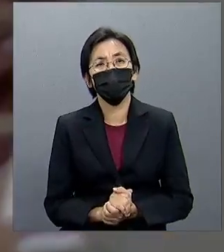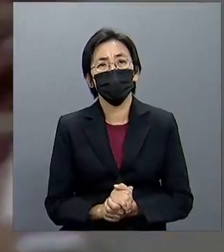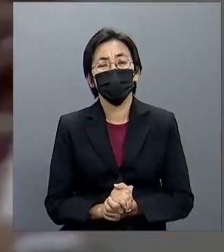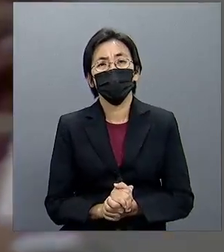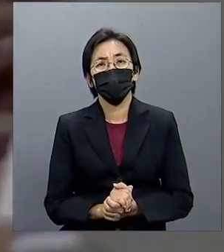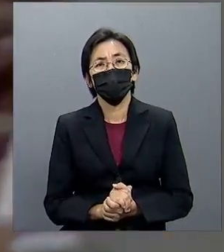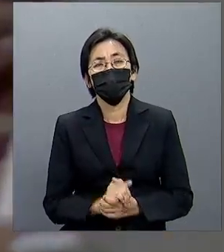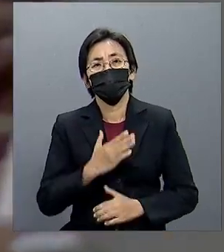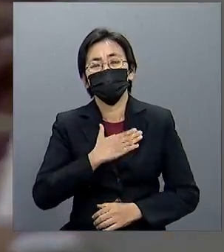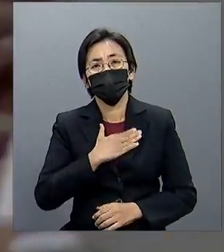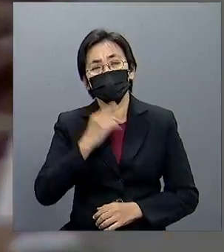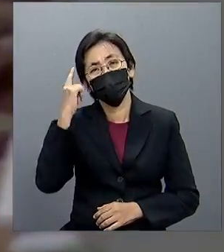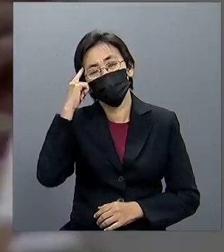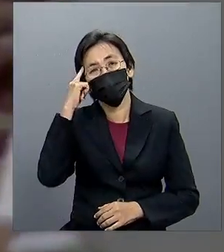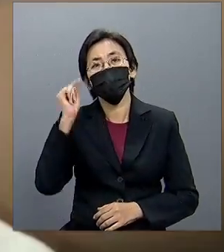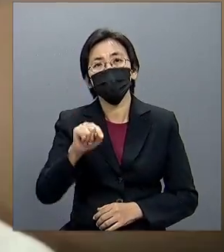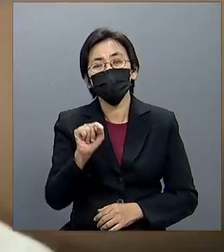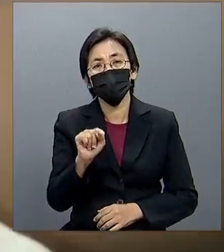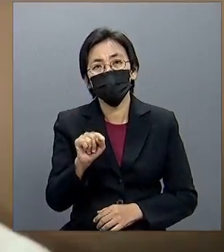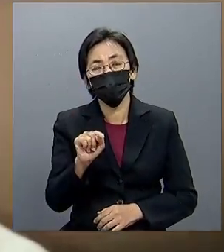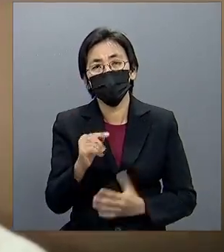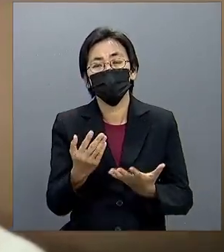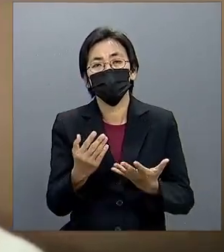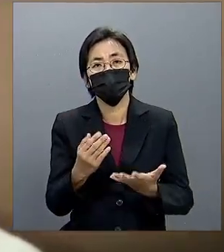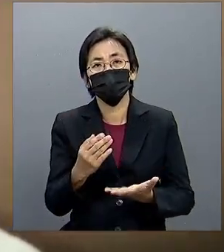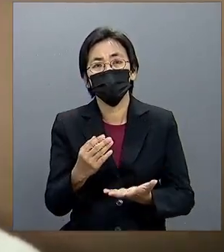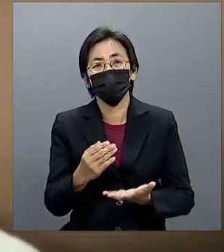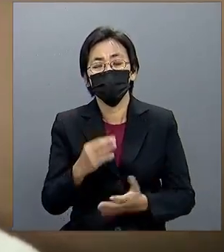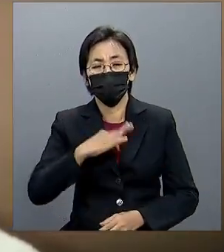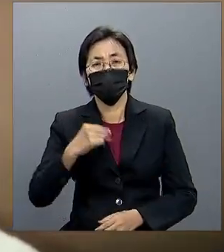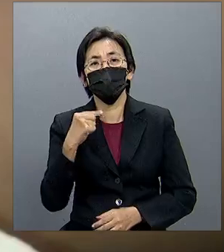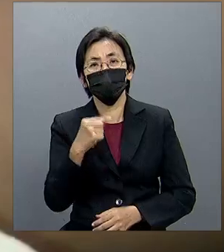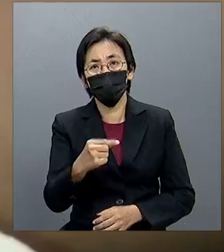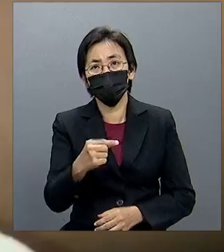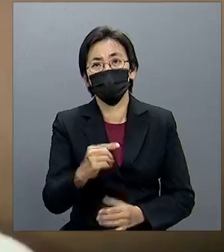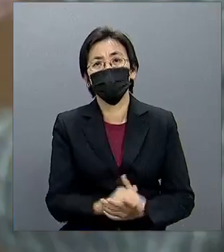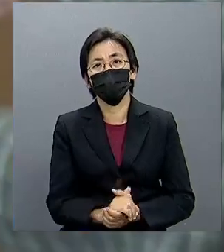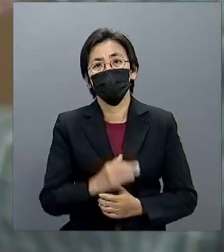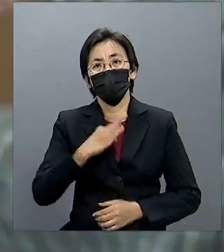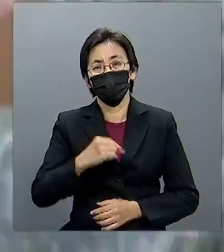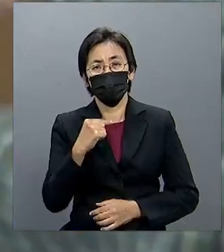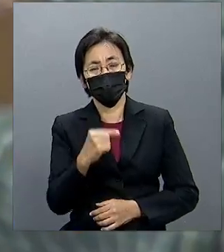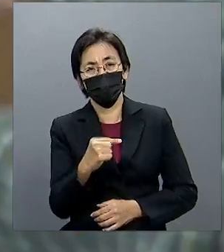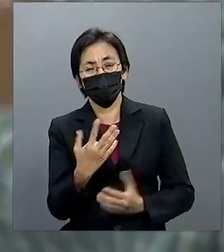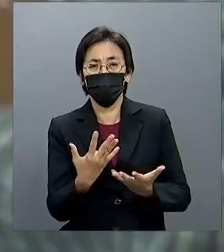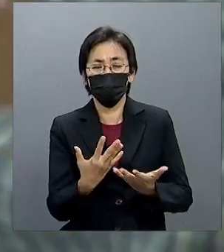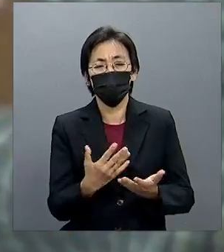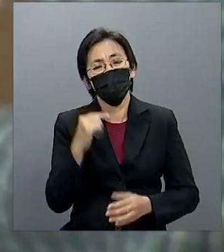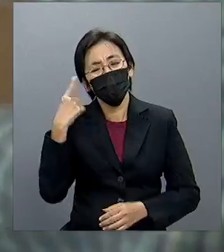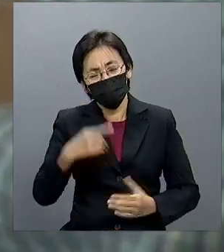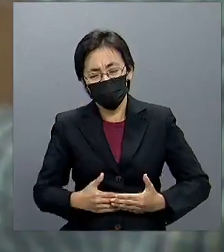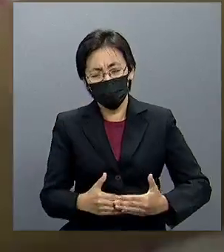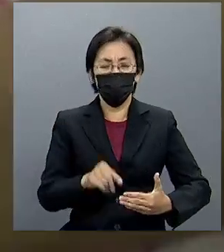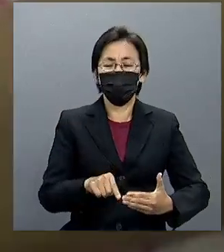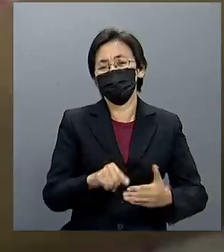องตรงนี้เรามองแต่ในมุมของการด้านลบนะด้านเนกาทีฟนะว่าเกิดจากการไม่พร้อมเกิดจากการขาดสติ